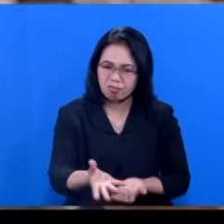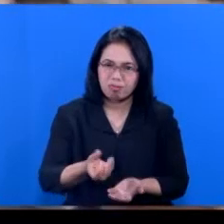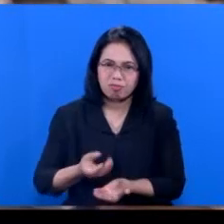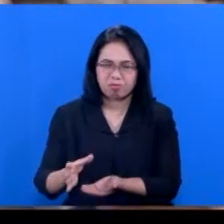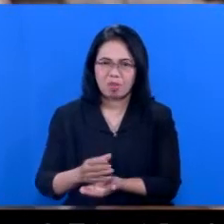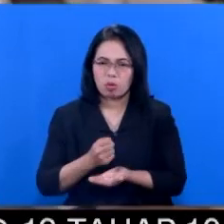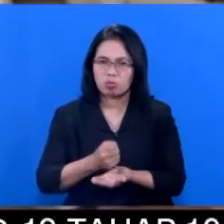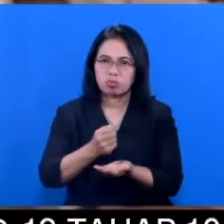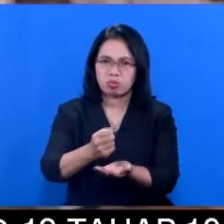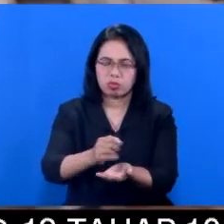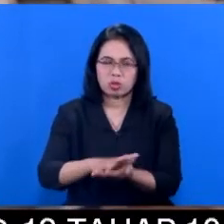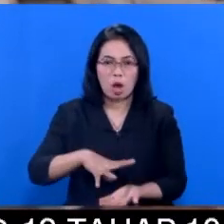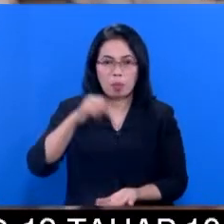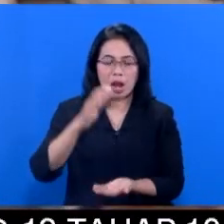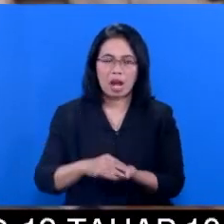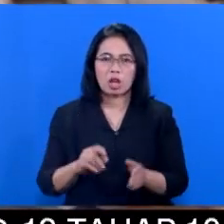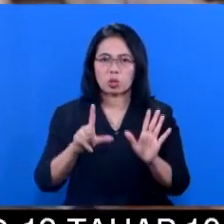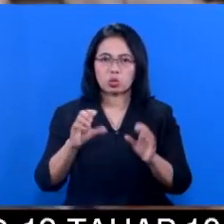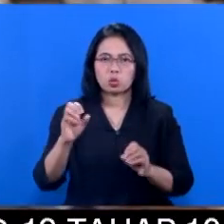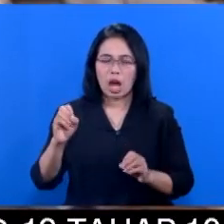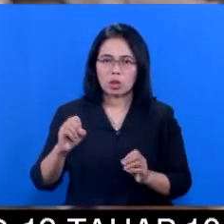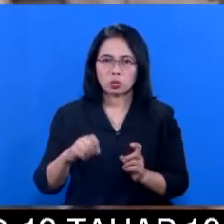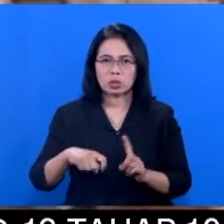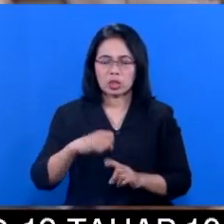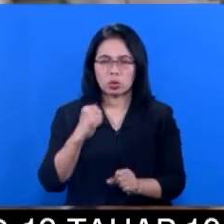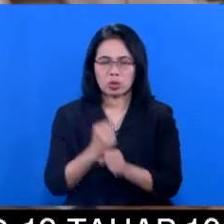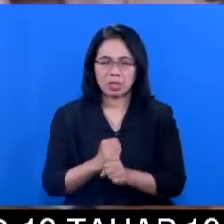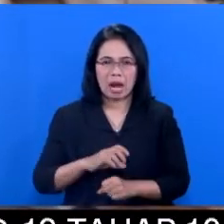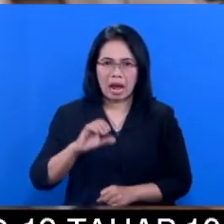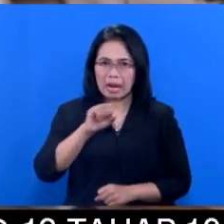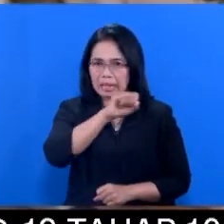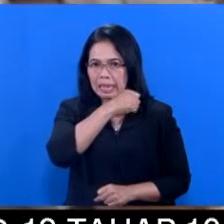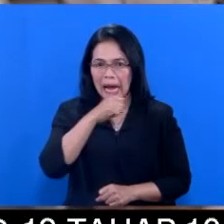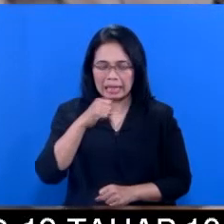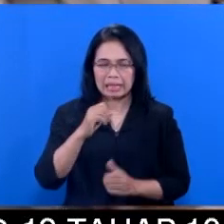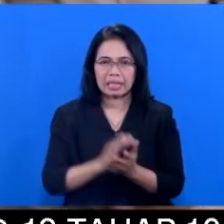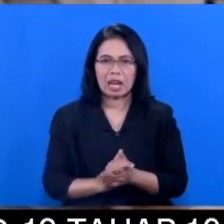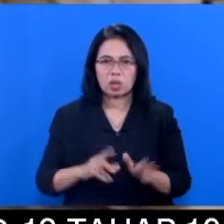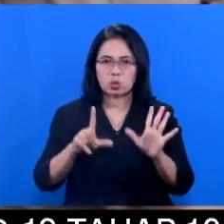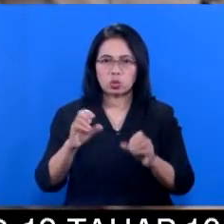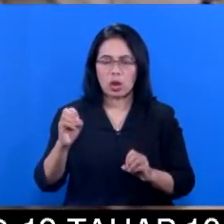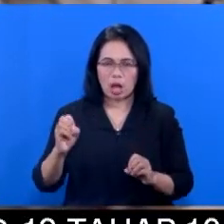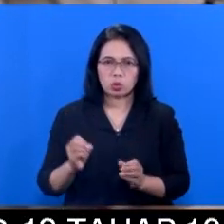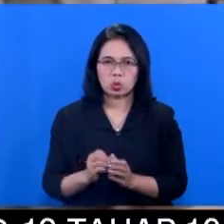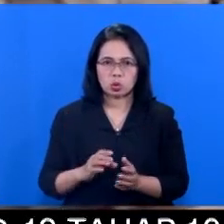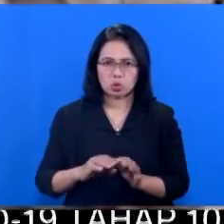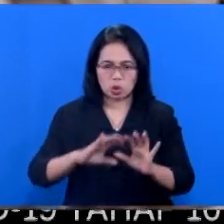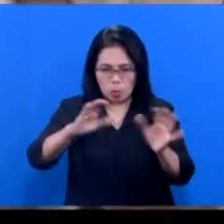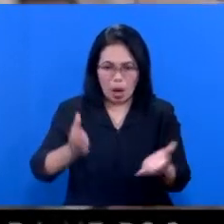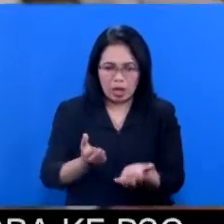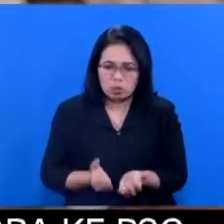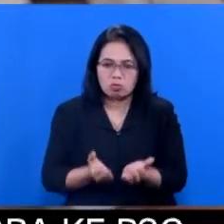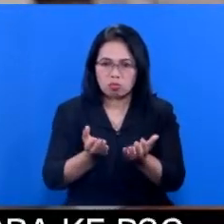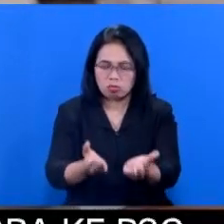sebanyak 700 kilo daging dan sebanyak 700 paket sembako yang akan